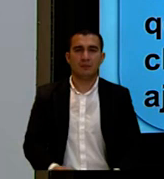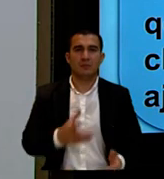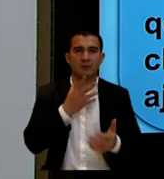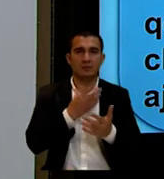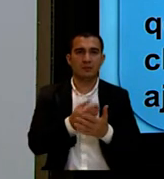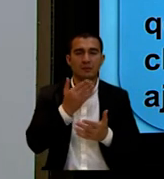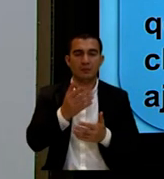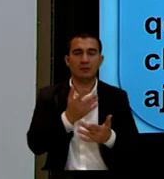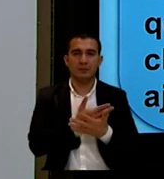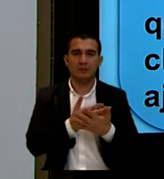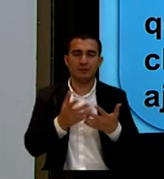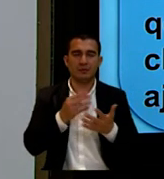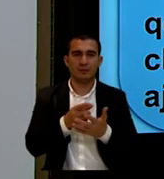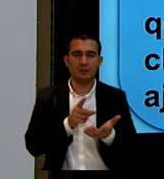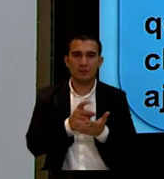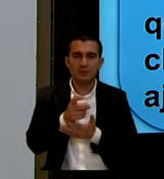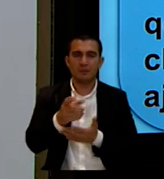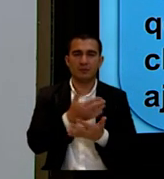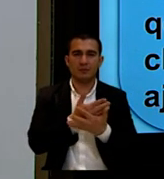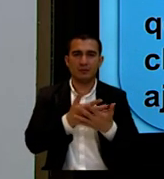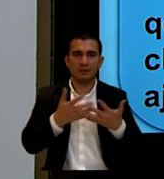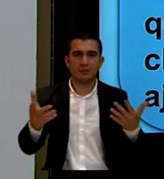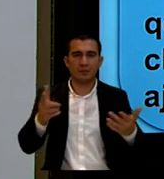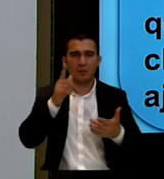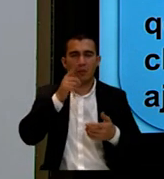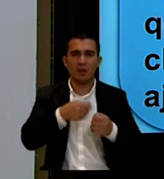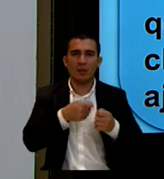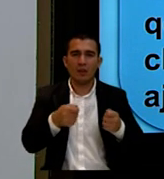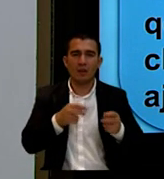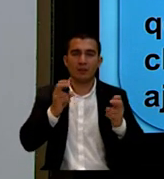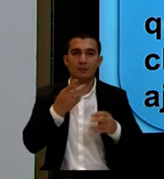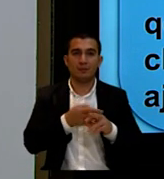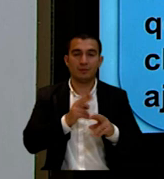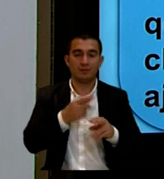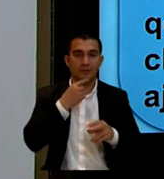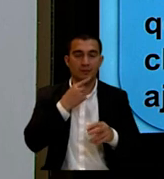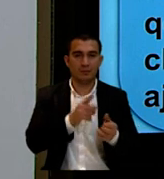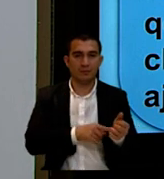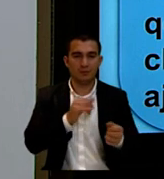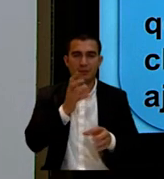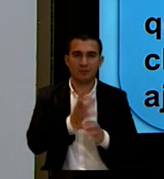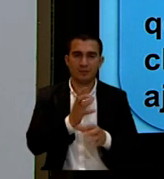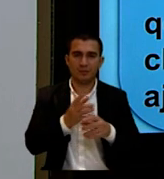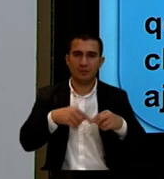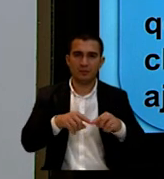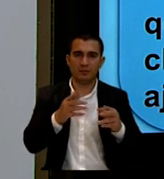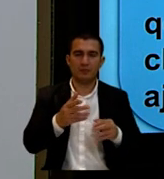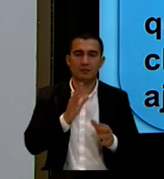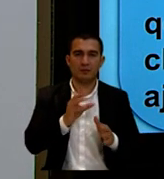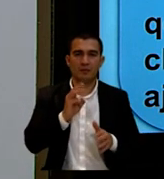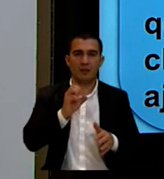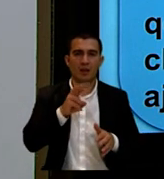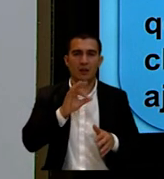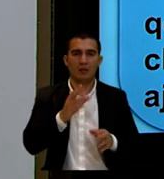Sudralib yuruvchilar haqiqiy quruqlik hayvonlari bo'lib, ularda qon, suyak ko'migi va taloqda